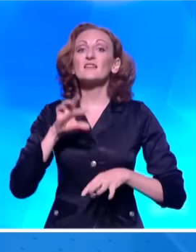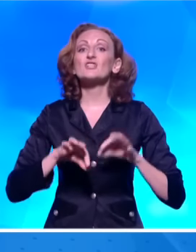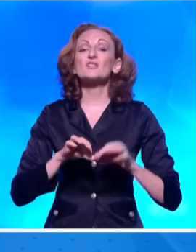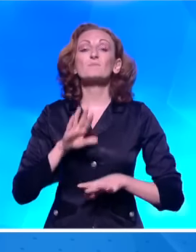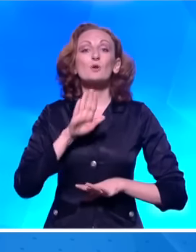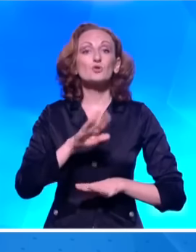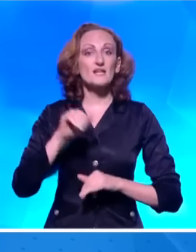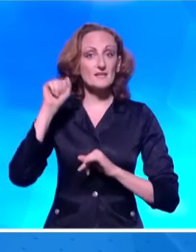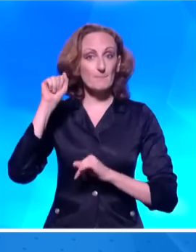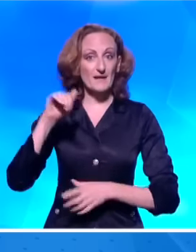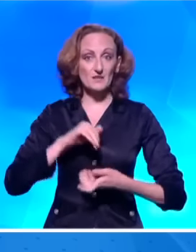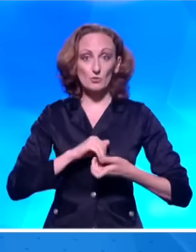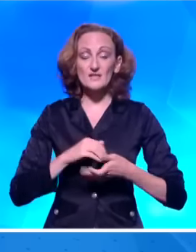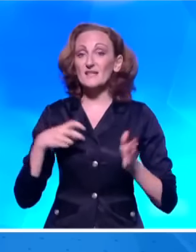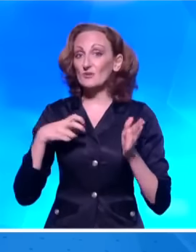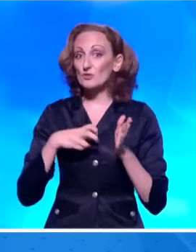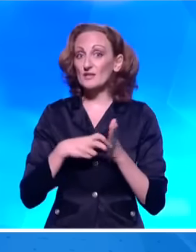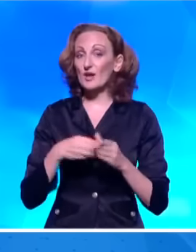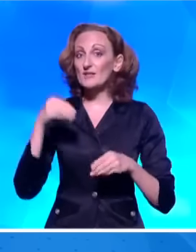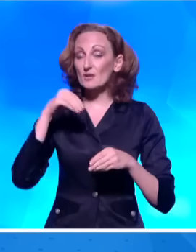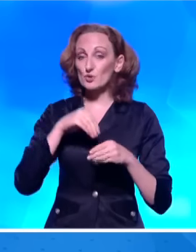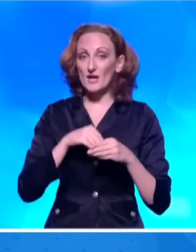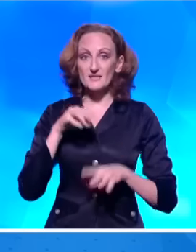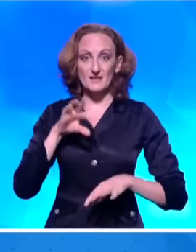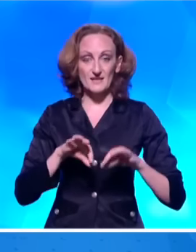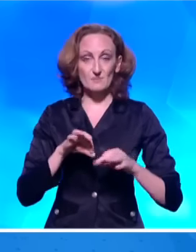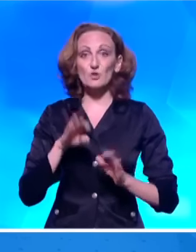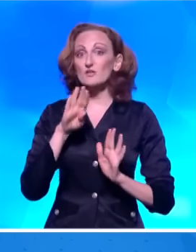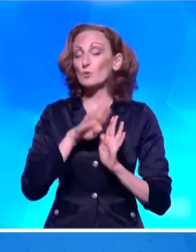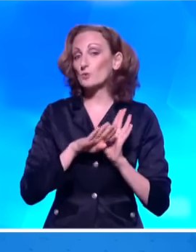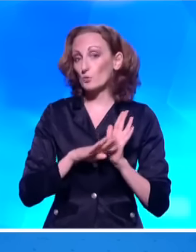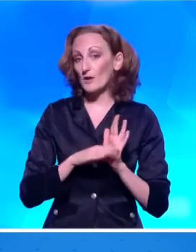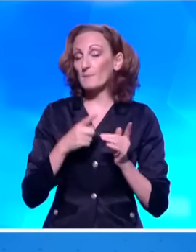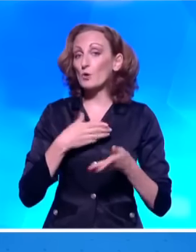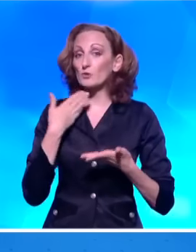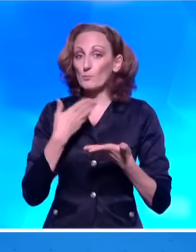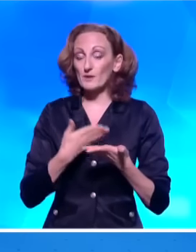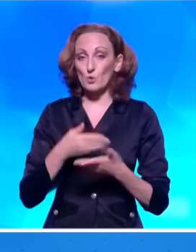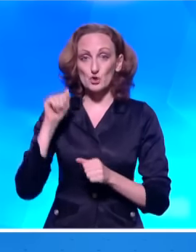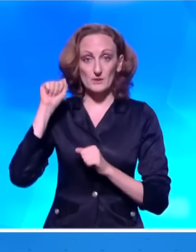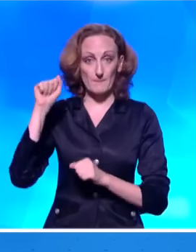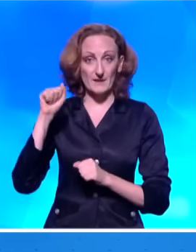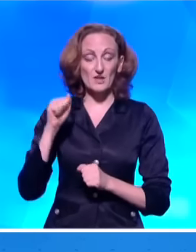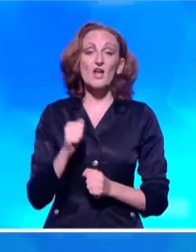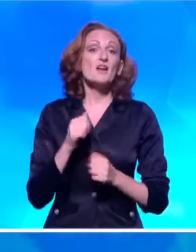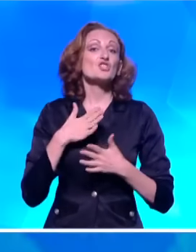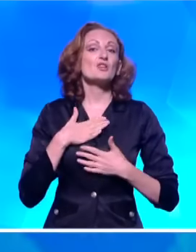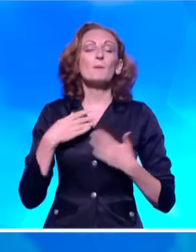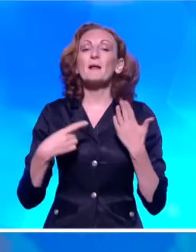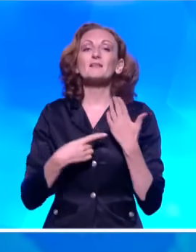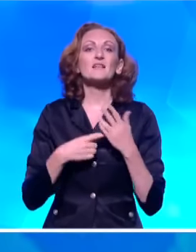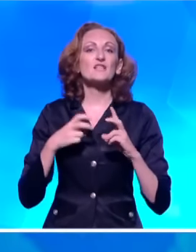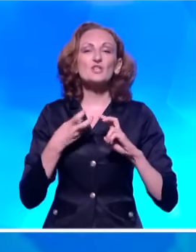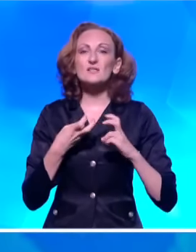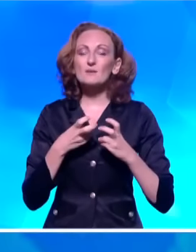партии и коалиции, които се регистрират за участие в избори и според програмата, която те им предложат. А очаква ли се да срещнат някакви технически проблеми? Вие избегнали